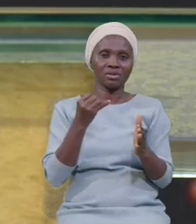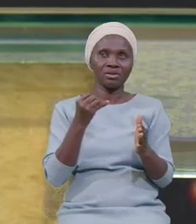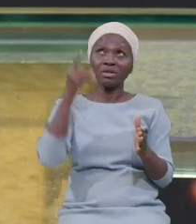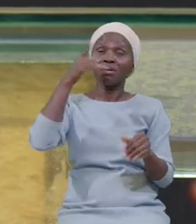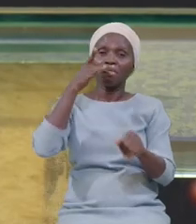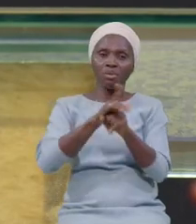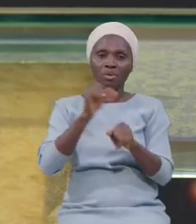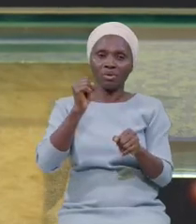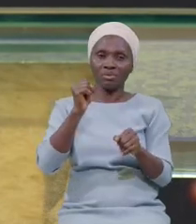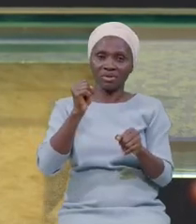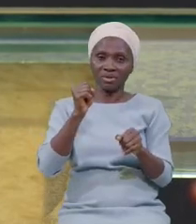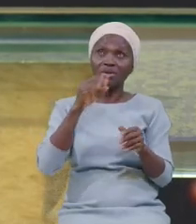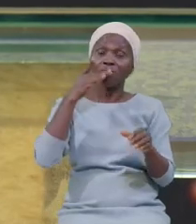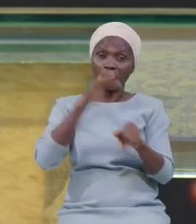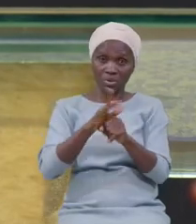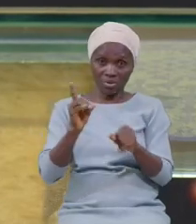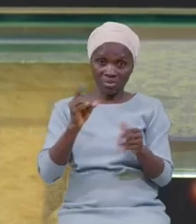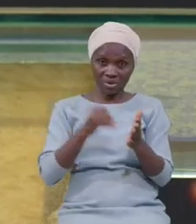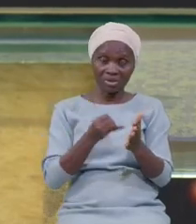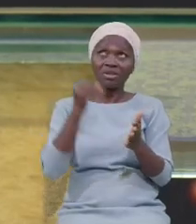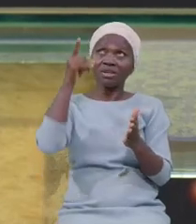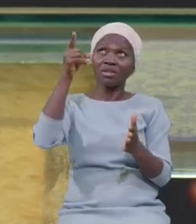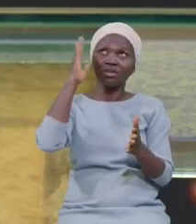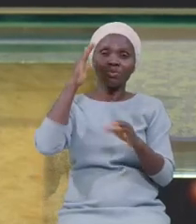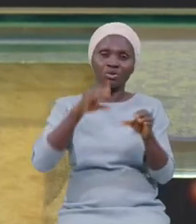Il a promis, il l'accomplira.